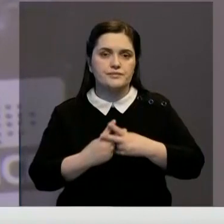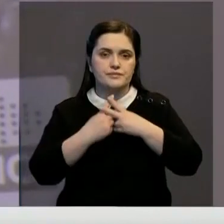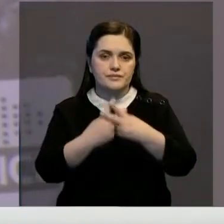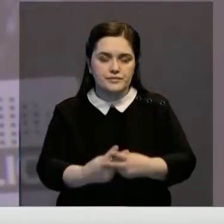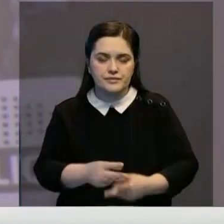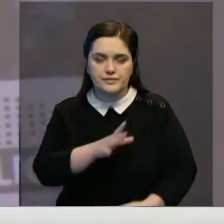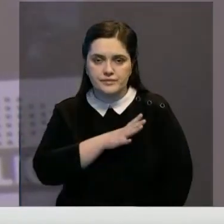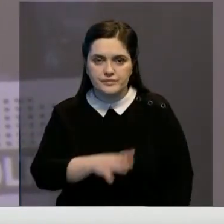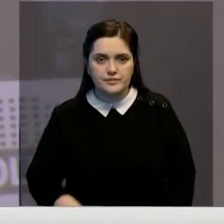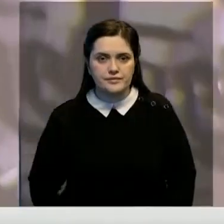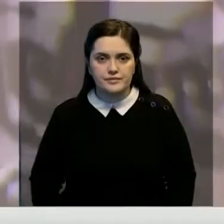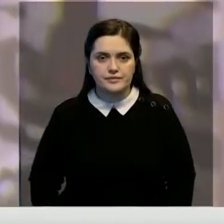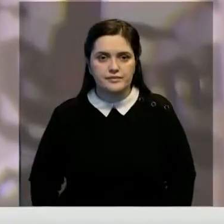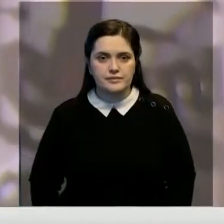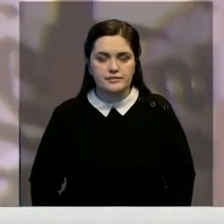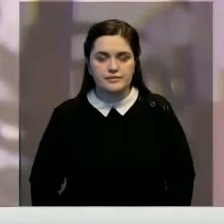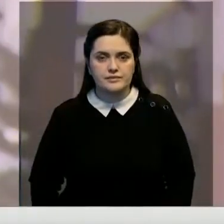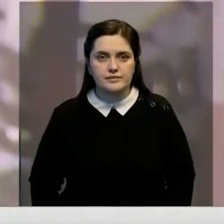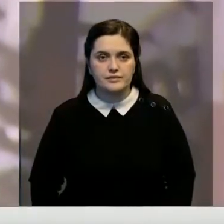сроки заключения.